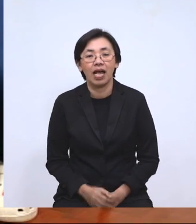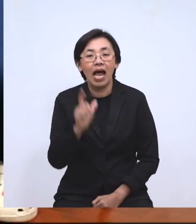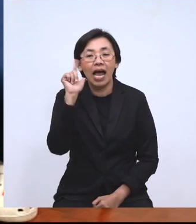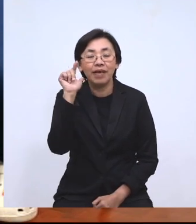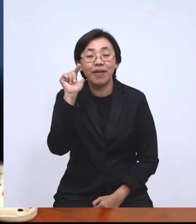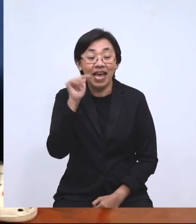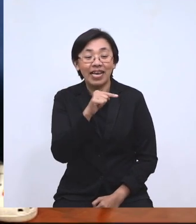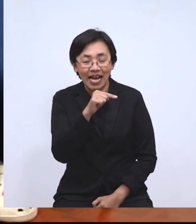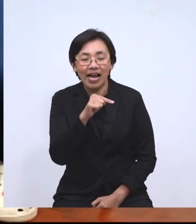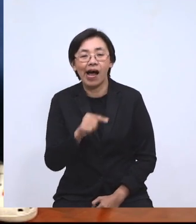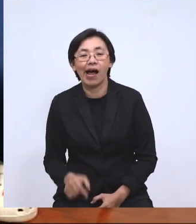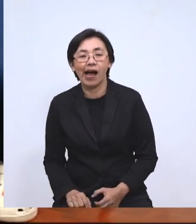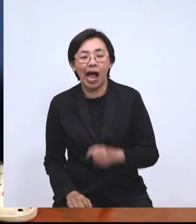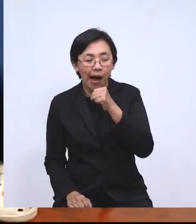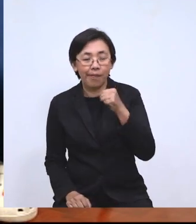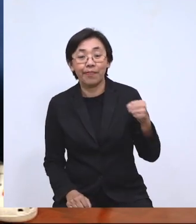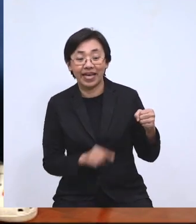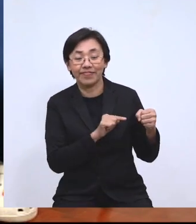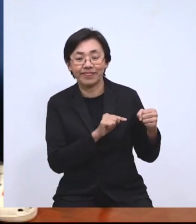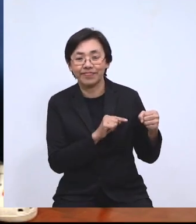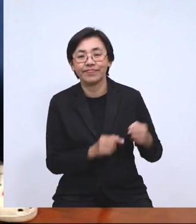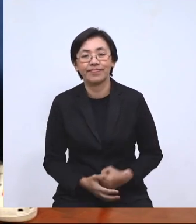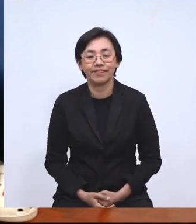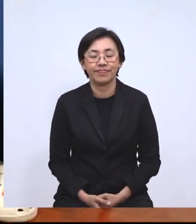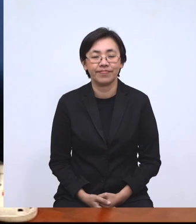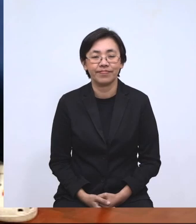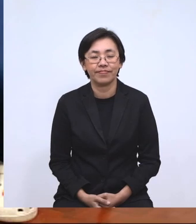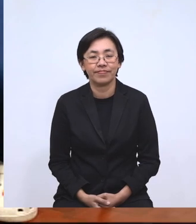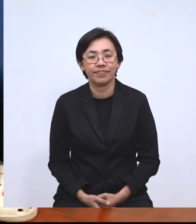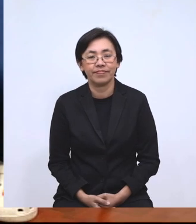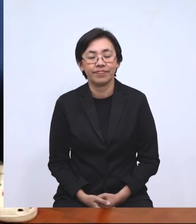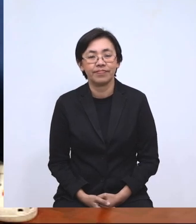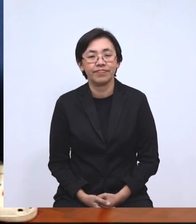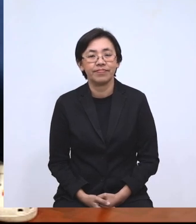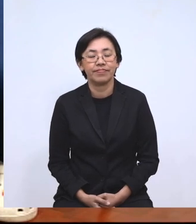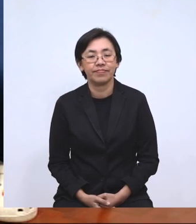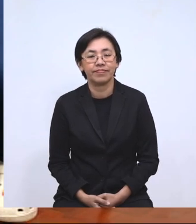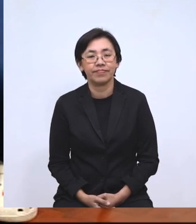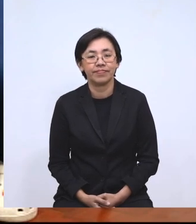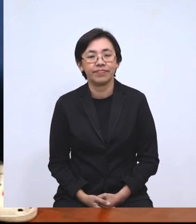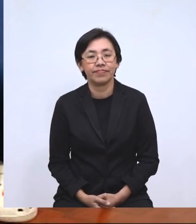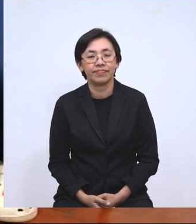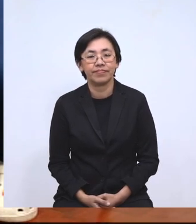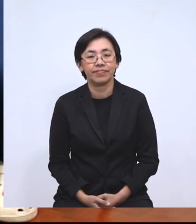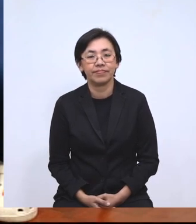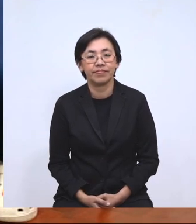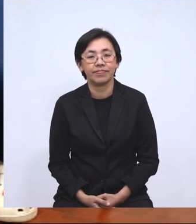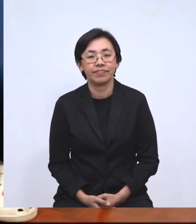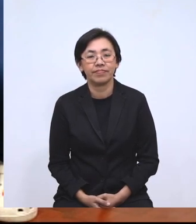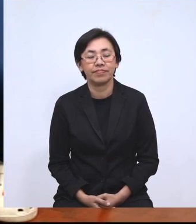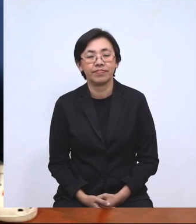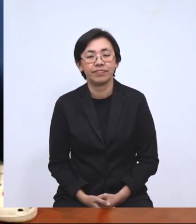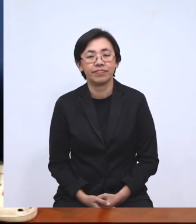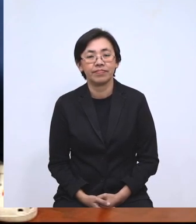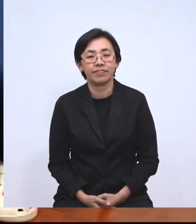ยวให้คุณแม่ถือไม้แล้วคุณขวดพูดดังเอาได้ไหมคะก็คือว่าเราจะคุยก่อนเลยว่าอุปกรณ์เบื้องต้นแต่ว่าก่อนจะผ่านตัวนี้มาเราอาจจะเอาอุปกรณ์ห